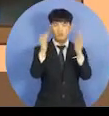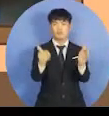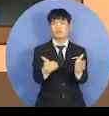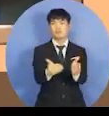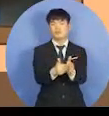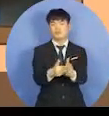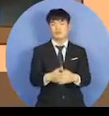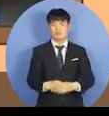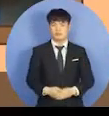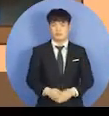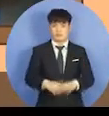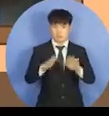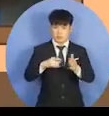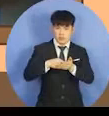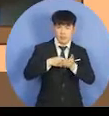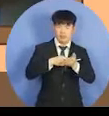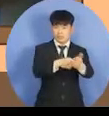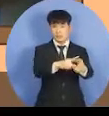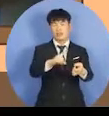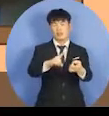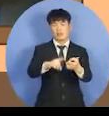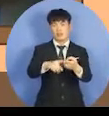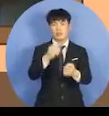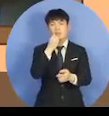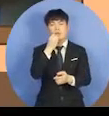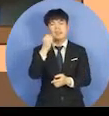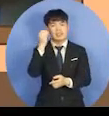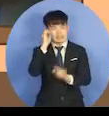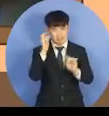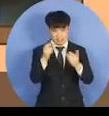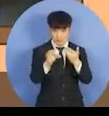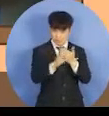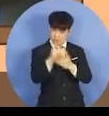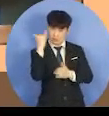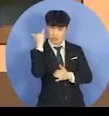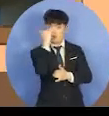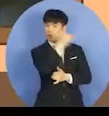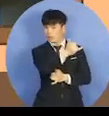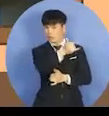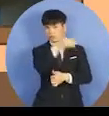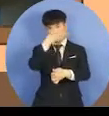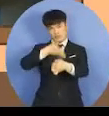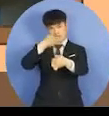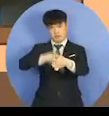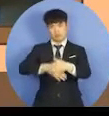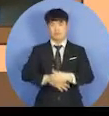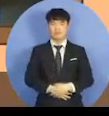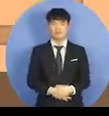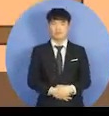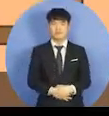이용에 관한 내용은 수련관 홈페이지를 참조하거나 전화로 문의하시기 바랍니다.